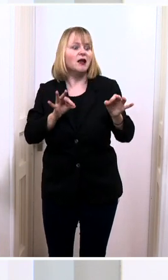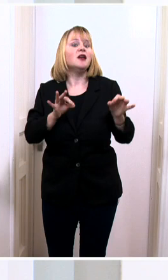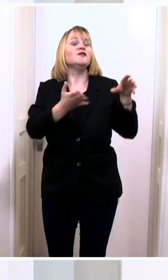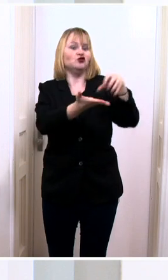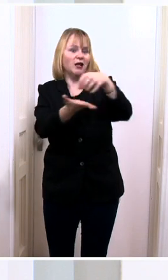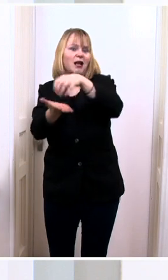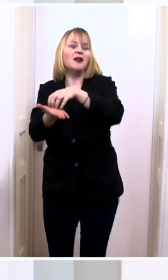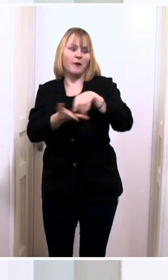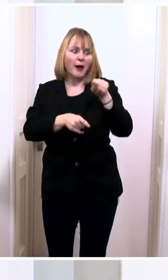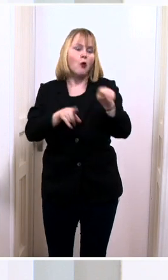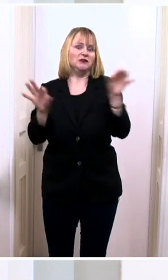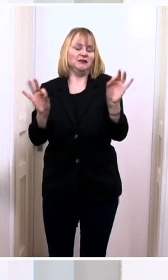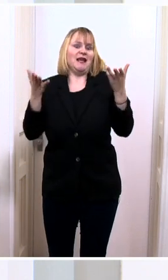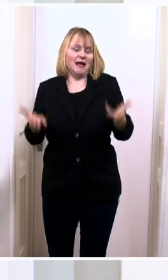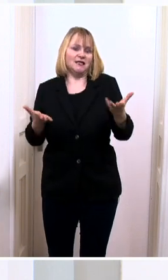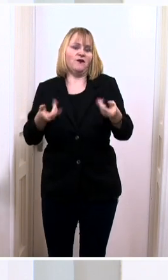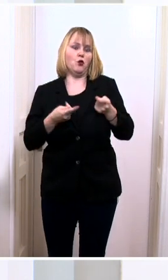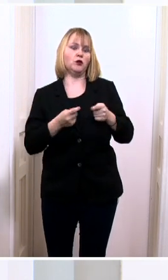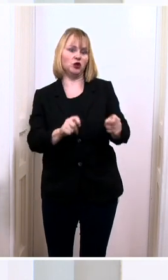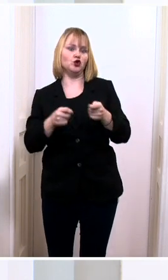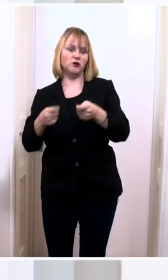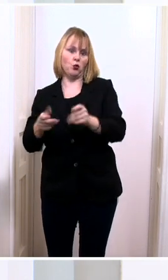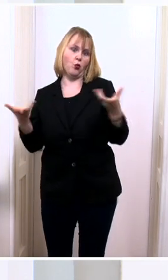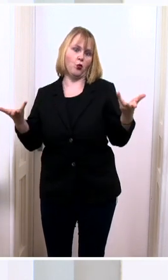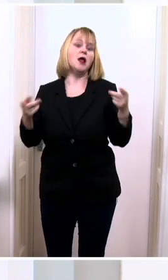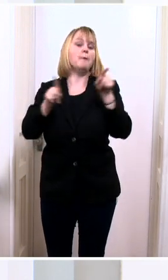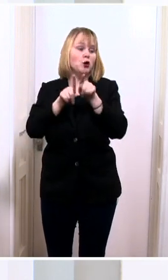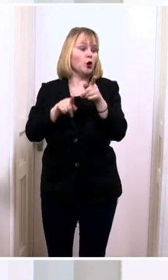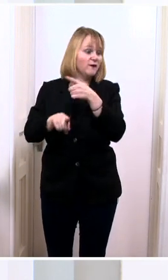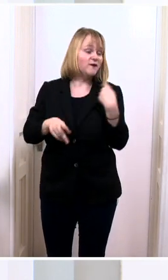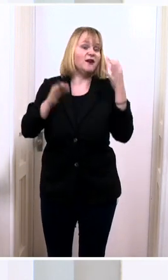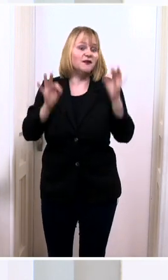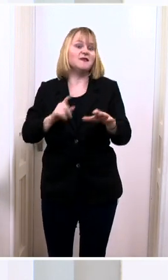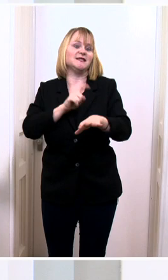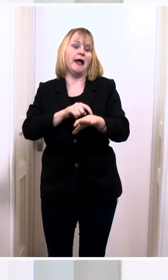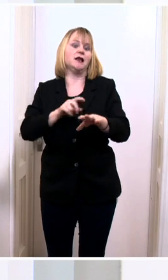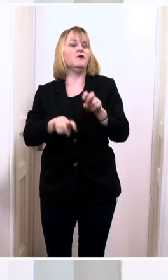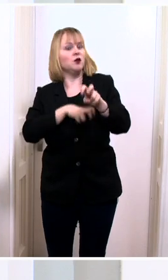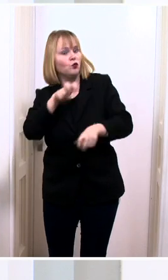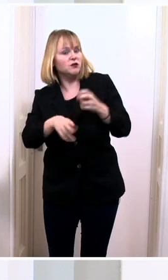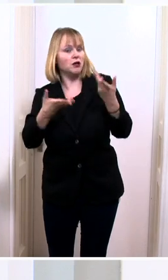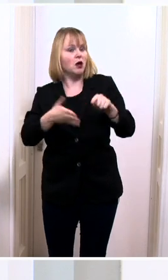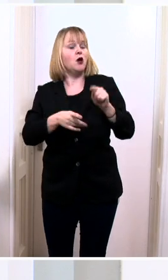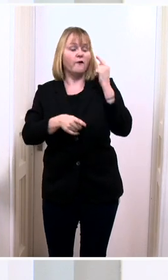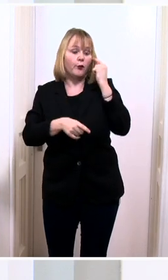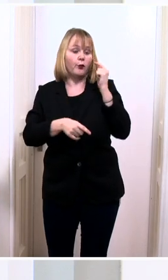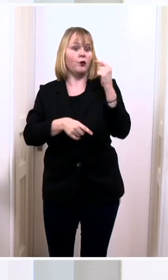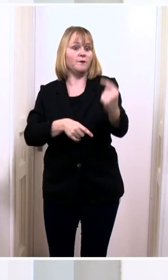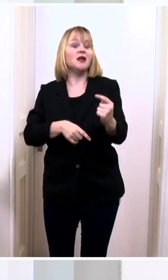Unterstützung brauchen wird. Wir nutzen daher unsere Zeit, um mit einem gewissen Überblick auch schon für das zweite